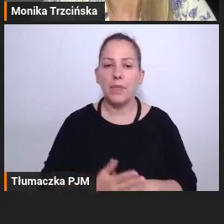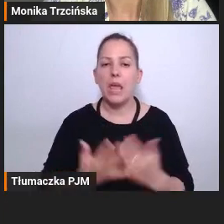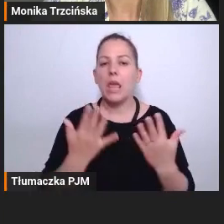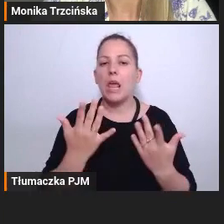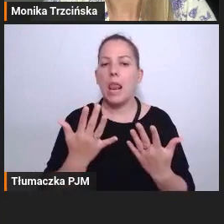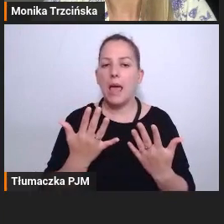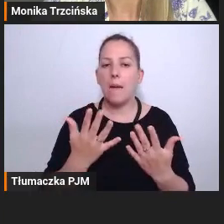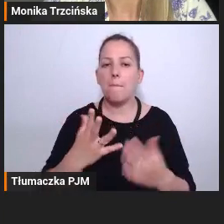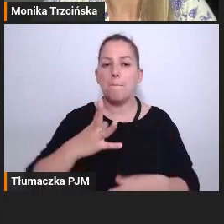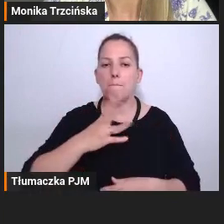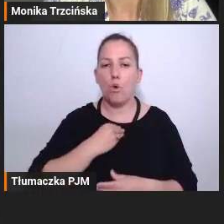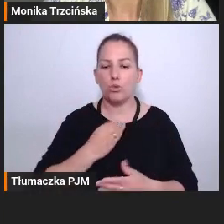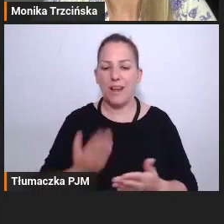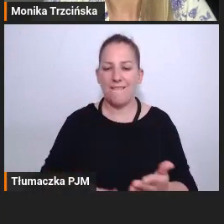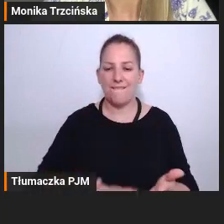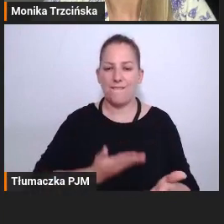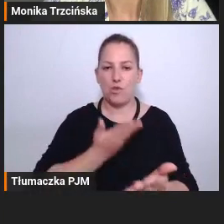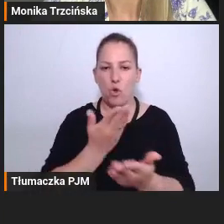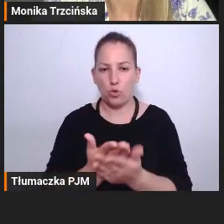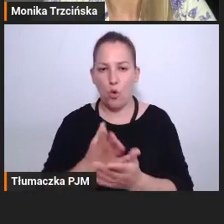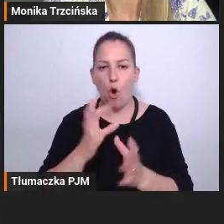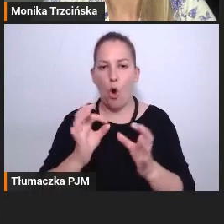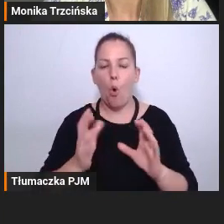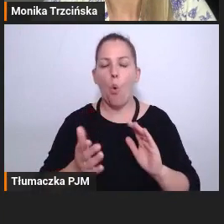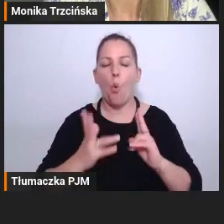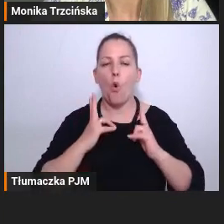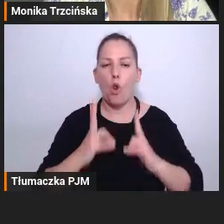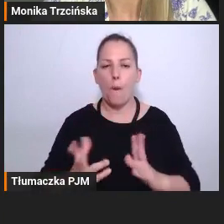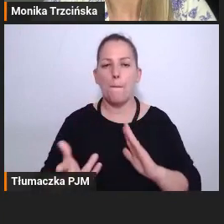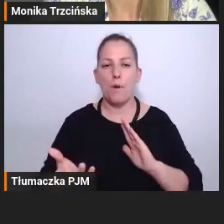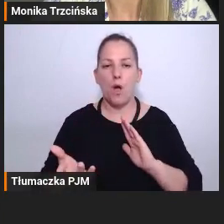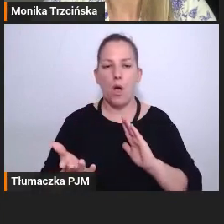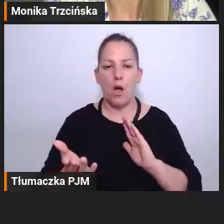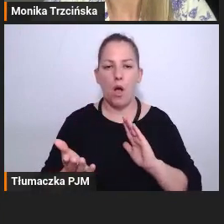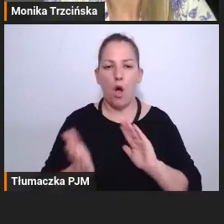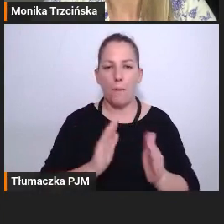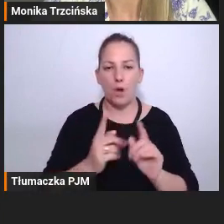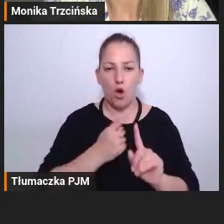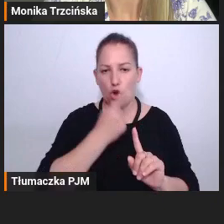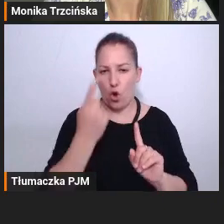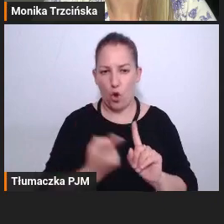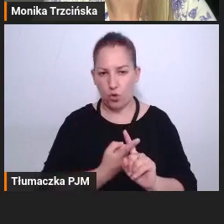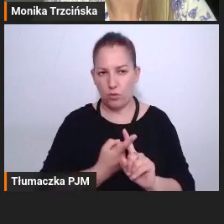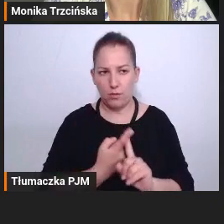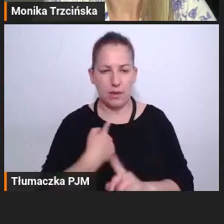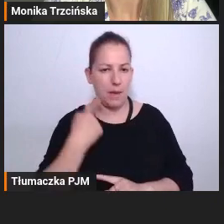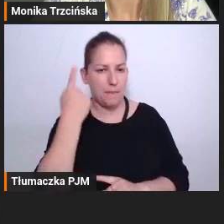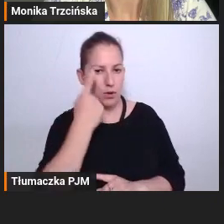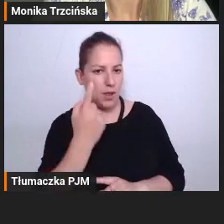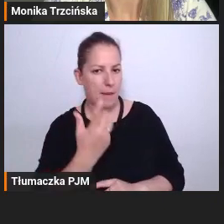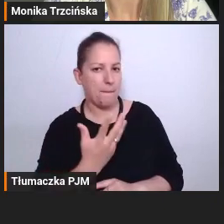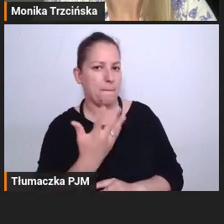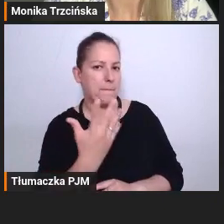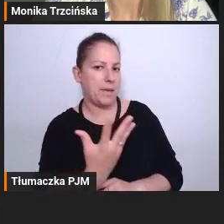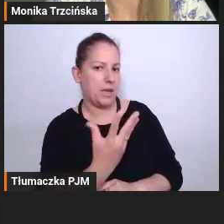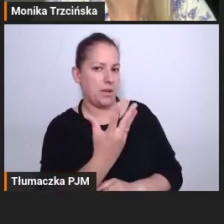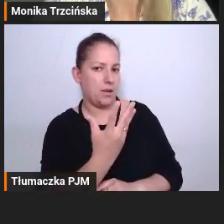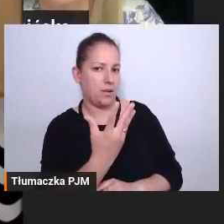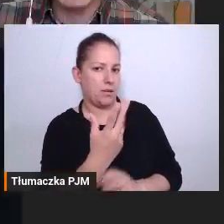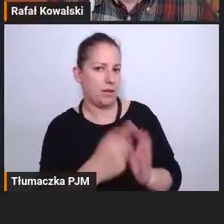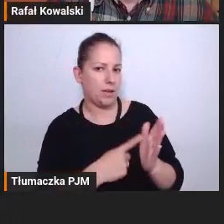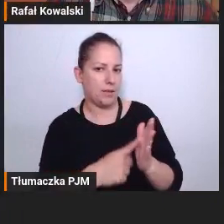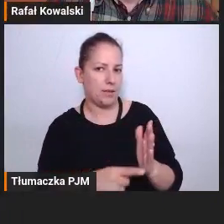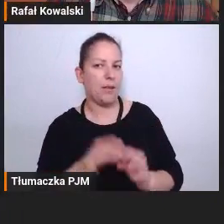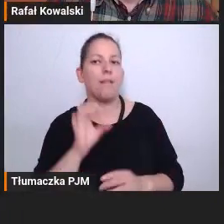ile można wniosków o urlop opiekuńczy złożyć rocznie? Ja sobie myślę, że można 5. Czy to jest dobry sposób